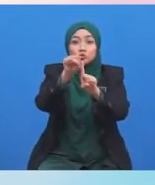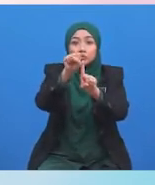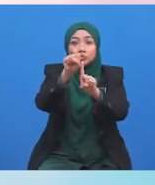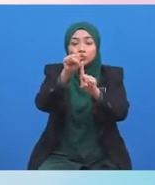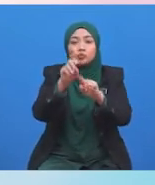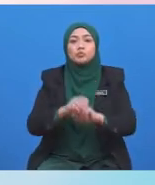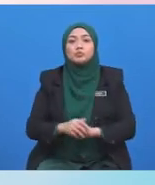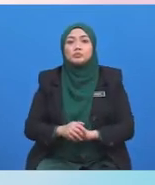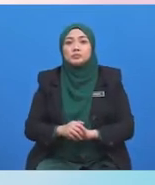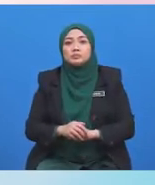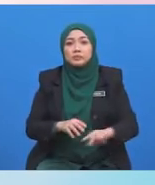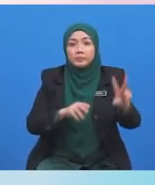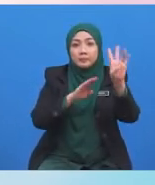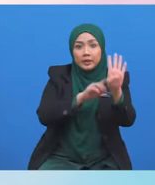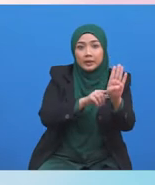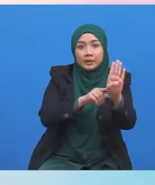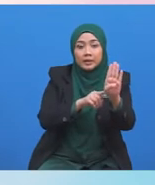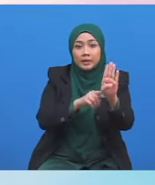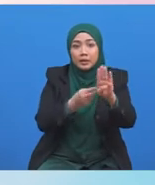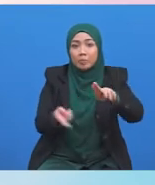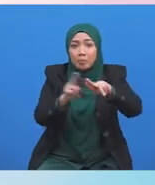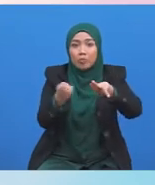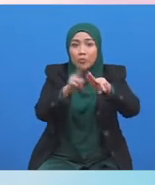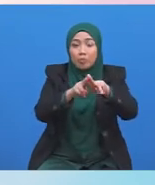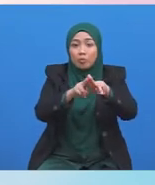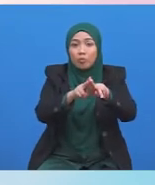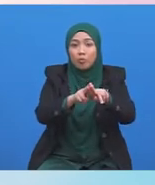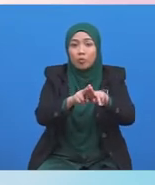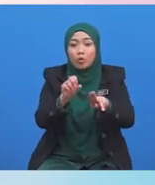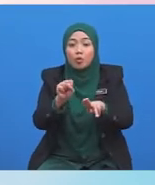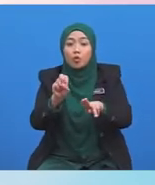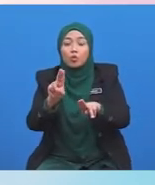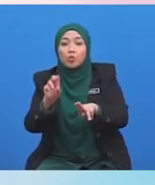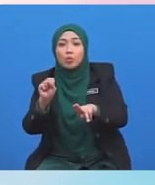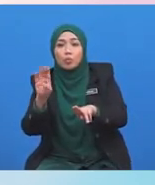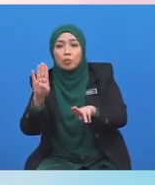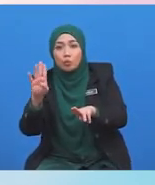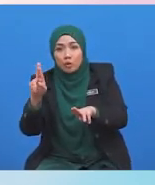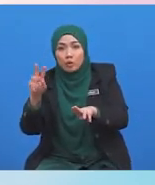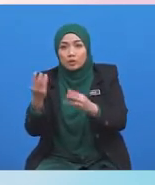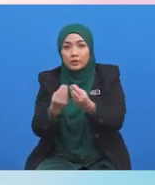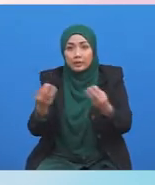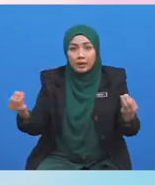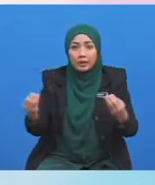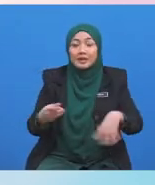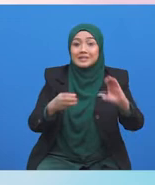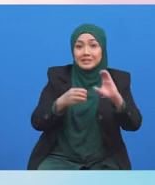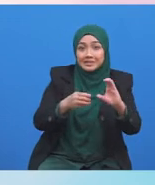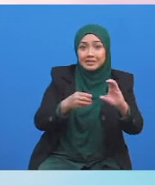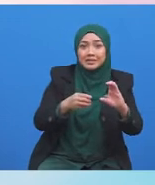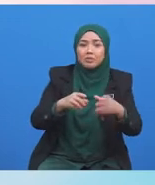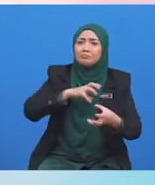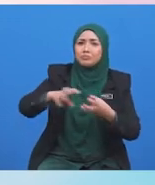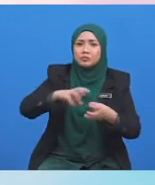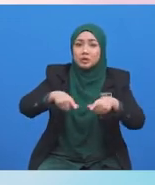B. Meningkatkan kesuburan tanah. C. menjejaskan sistem perparitan, dan